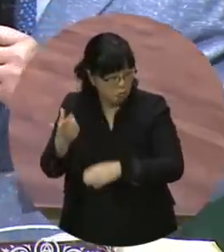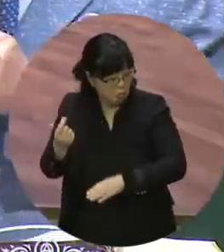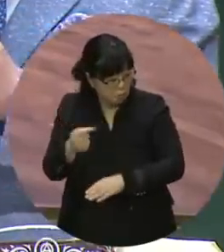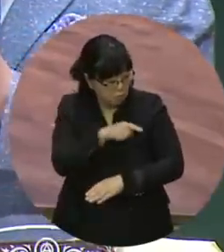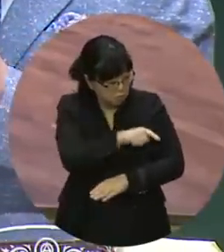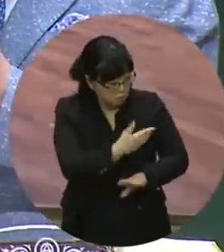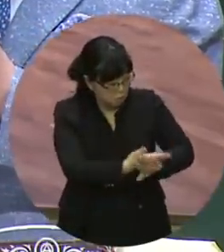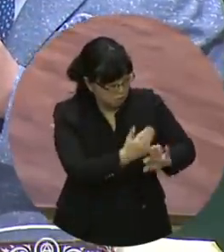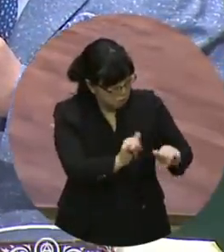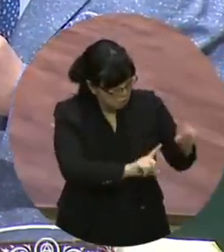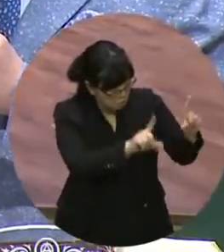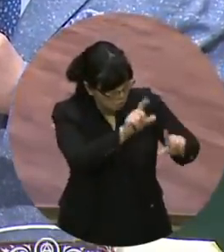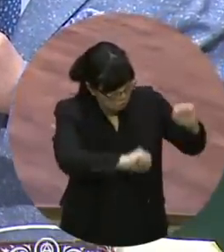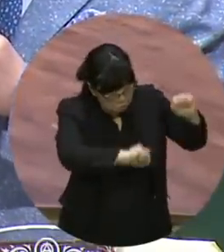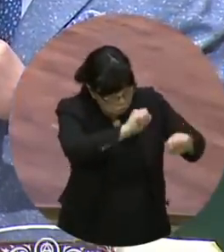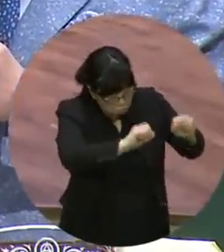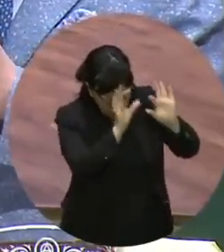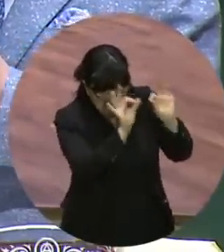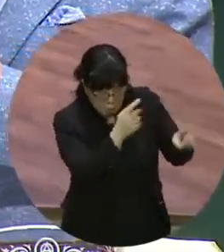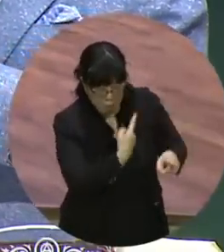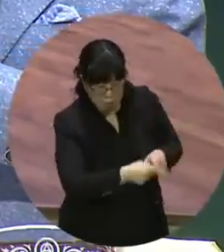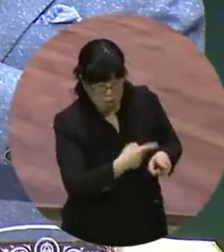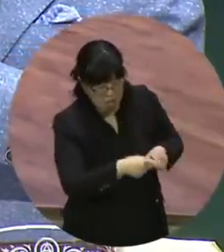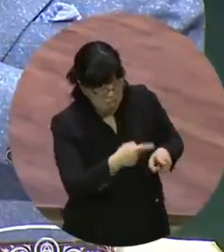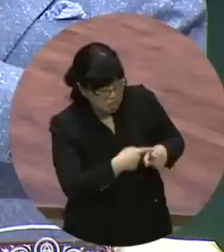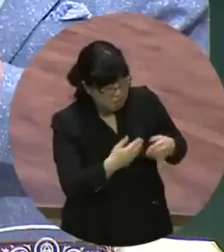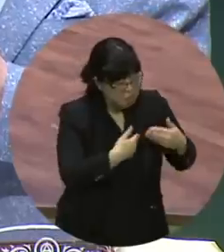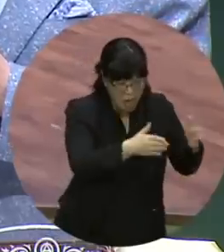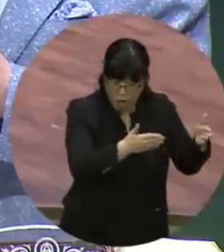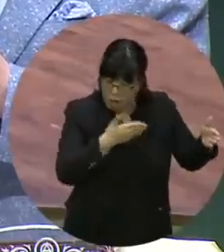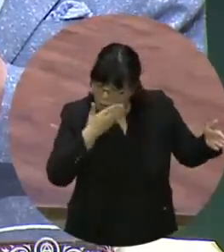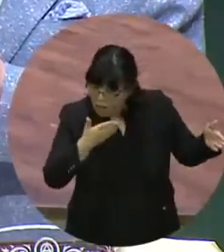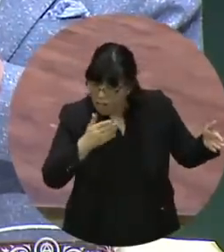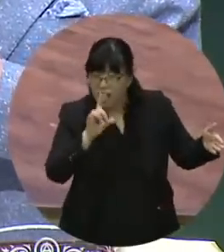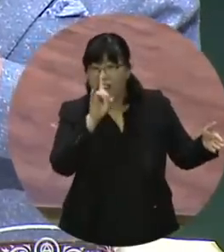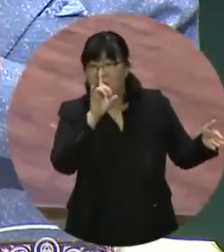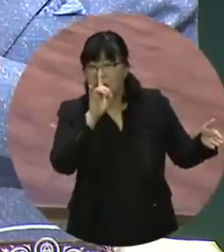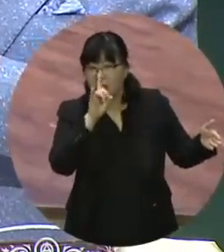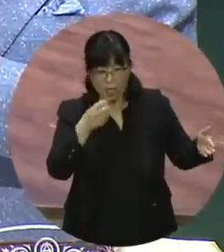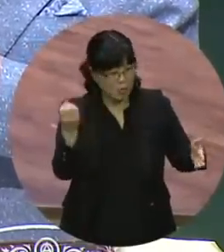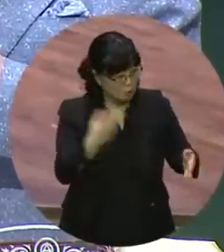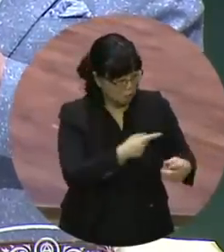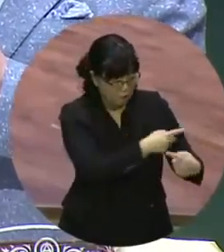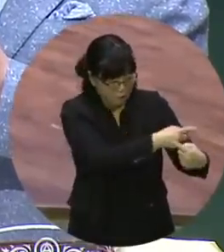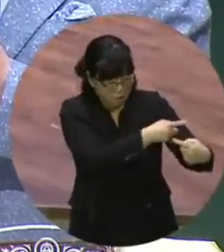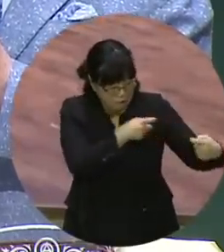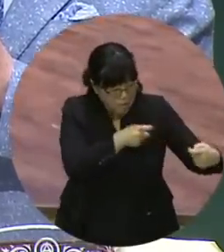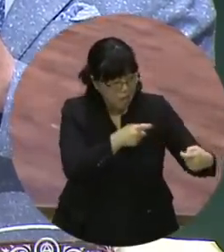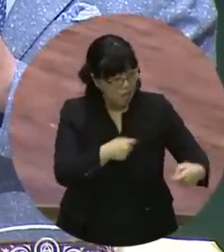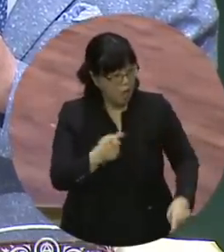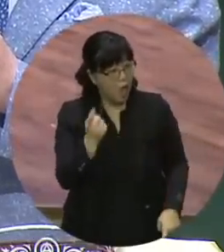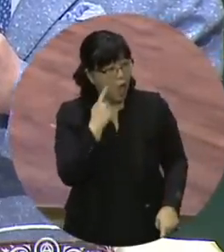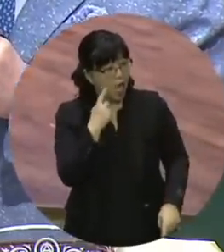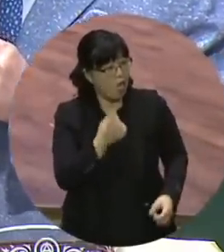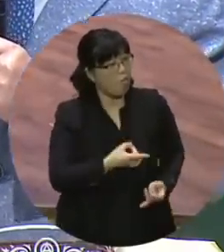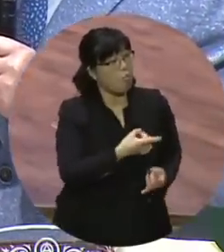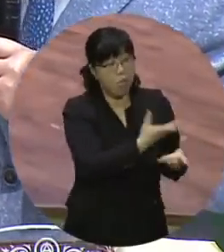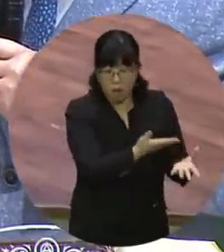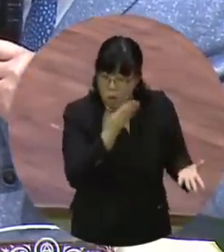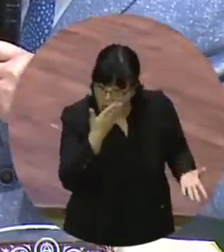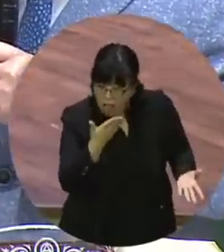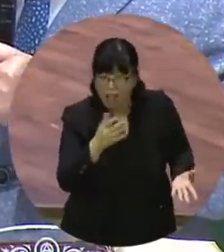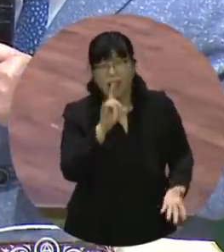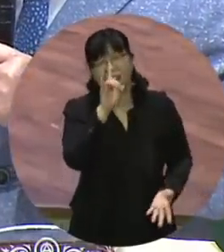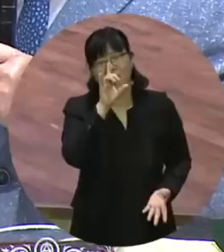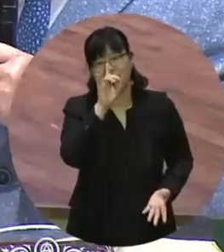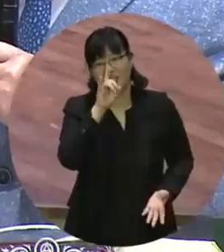그리스도의 마음을 품었는데 원수 맺고 살 수 있어요? 계속 공격하고 거짓말하고 그렇게 하겠어요? 예수의